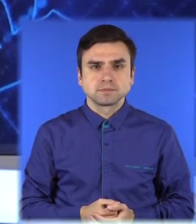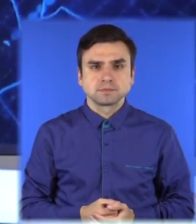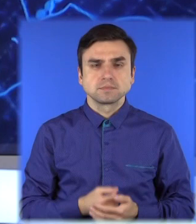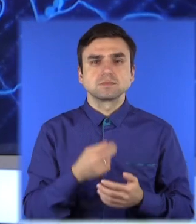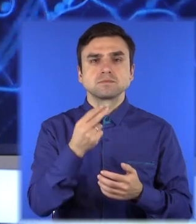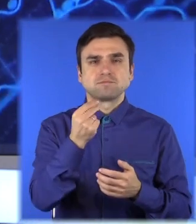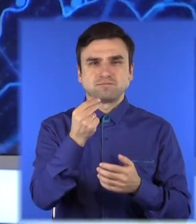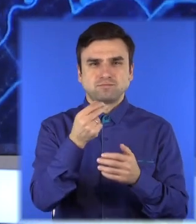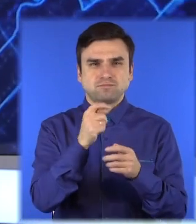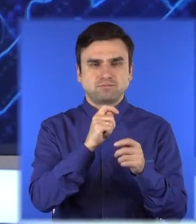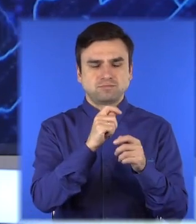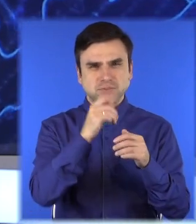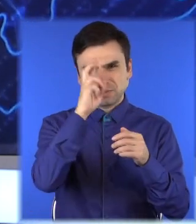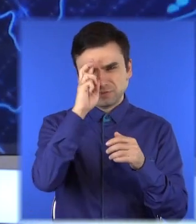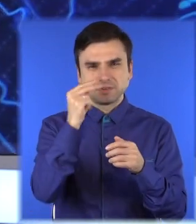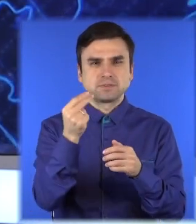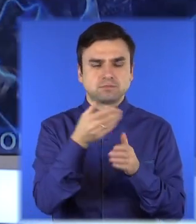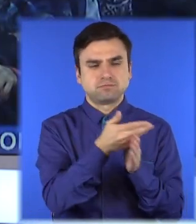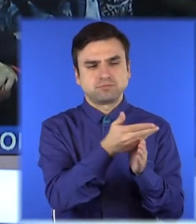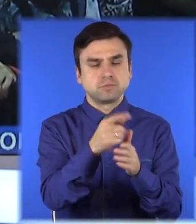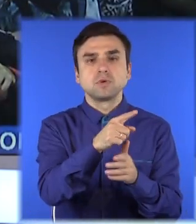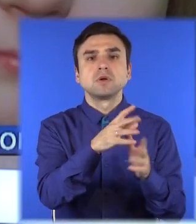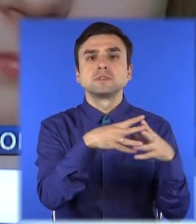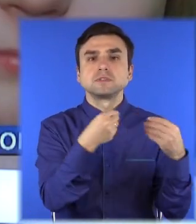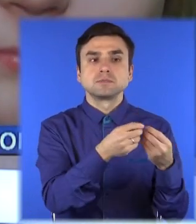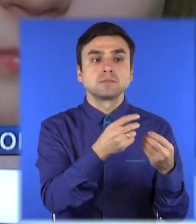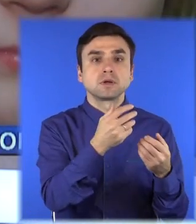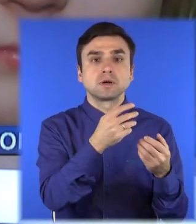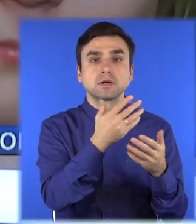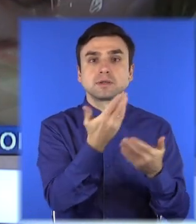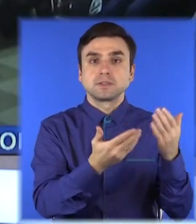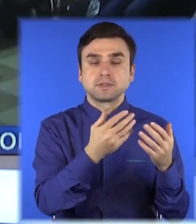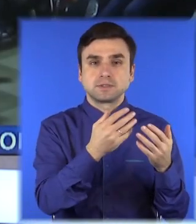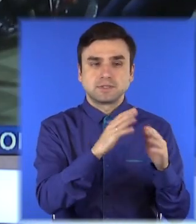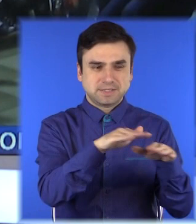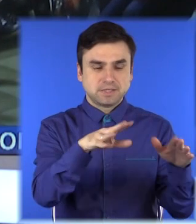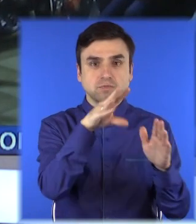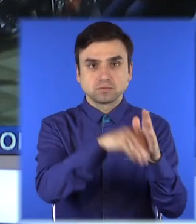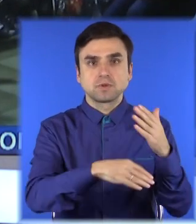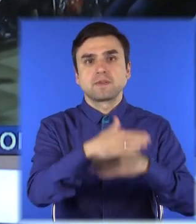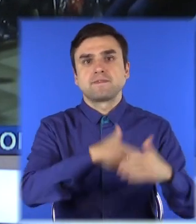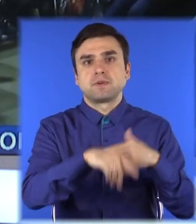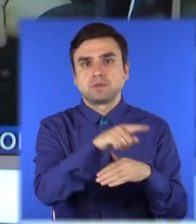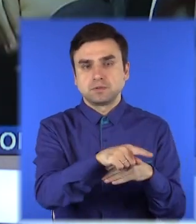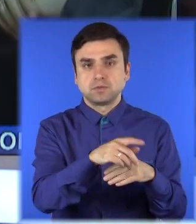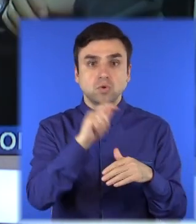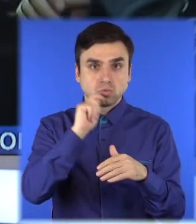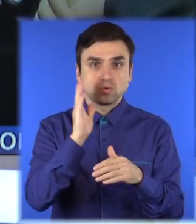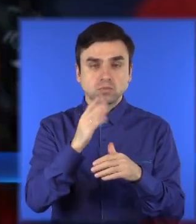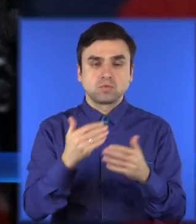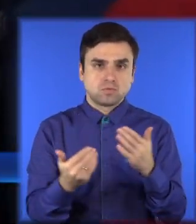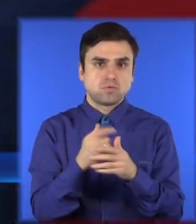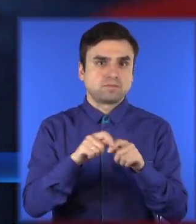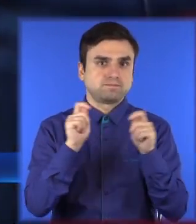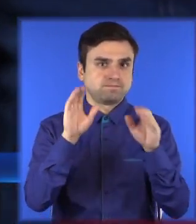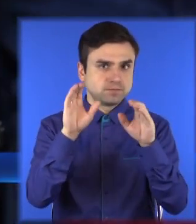Грошова підтримка для сімей з особливими дітьми. З нового року в Україні впровадять новий вид соціальної допомоги. Він стосується